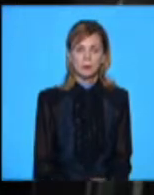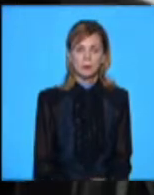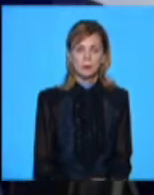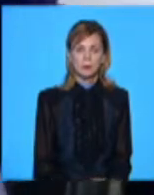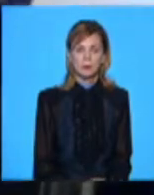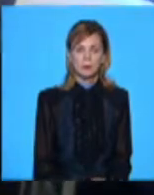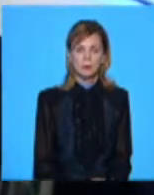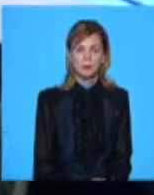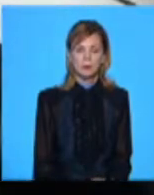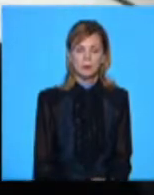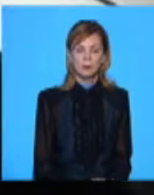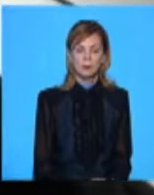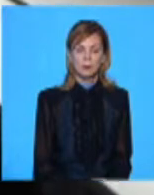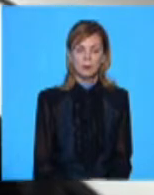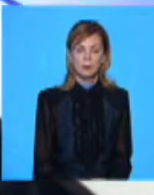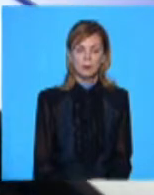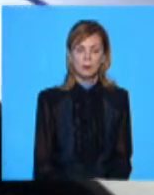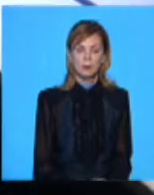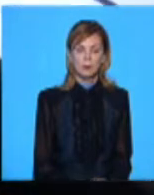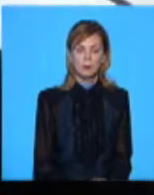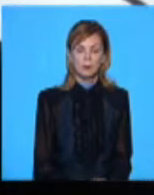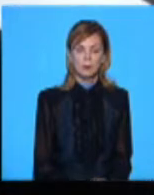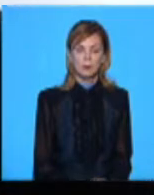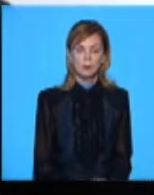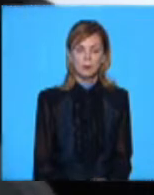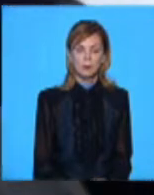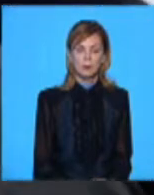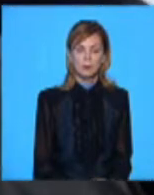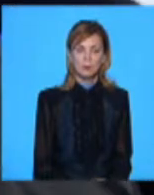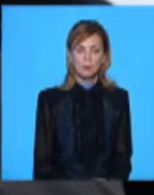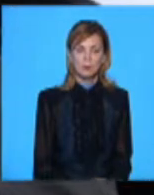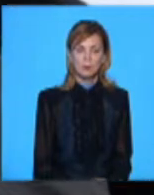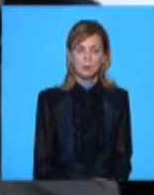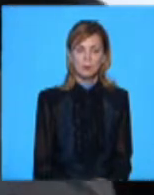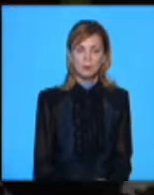Hai, înăuntru, ușor. Lasă capul jos.